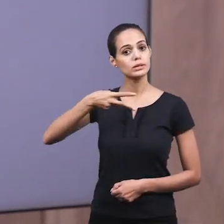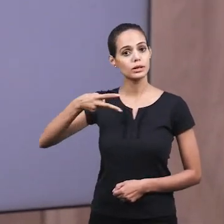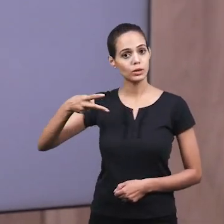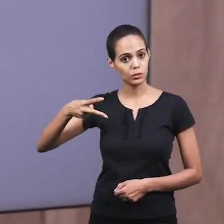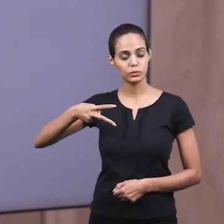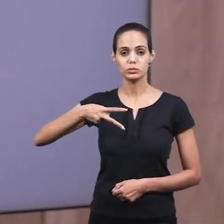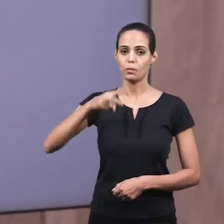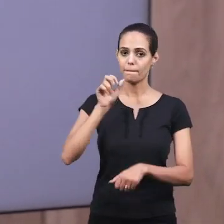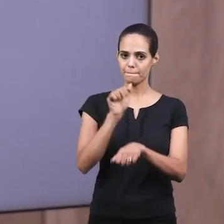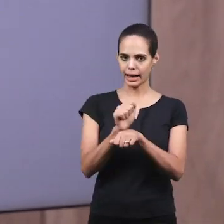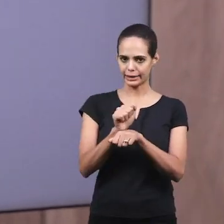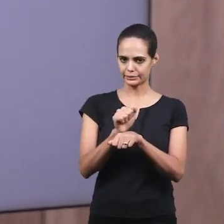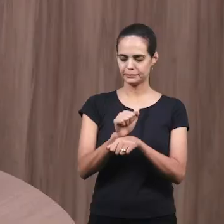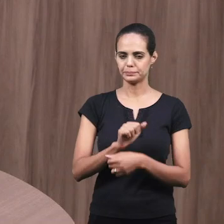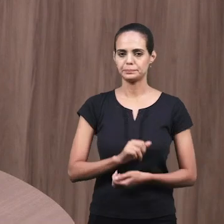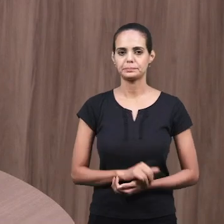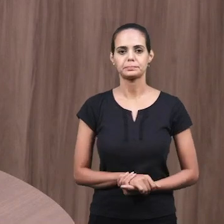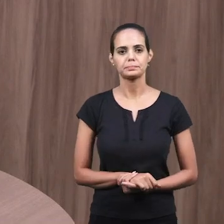un silence.